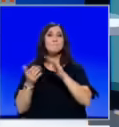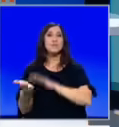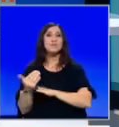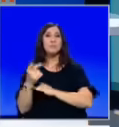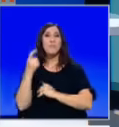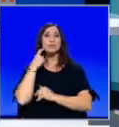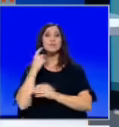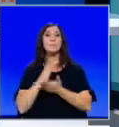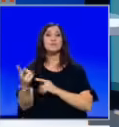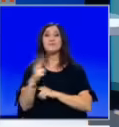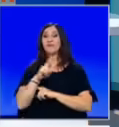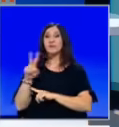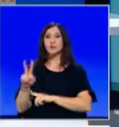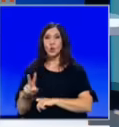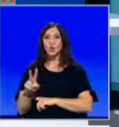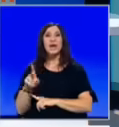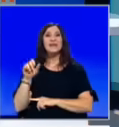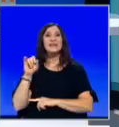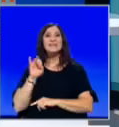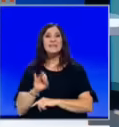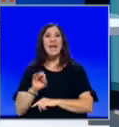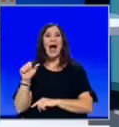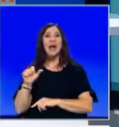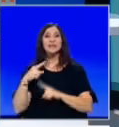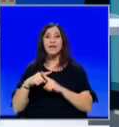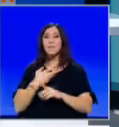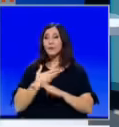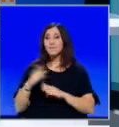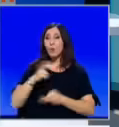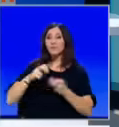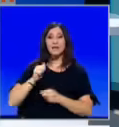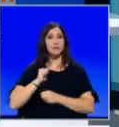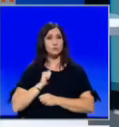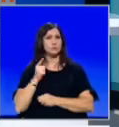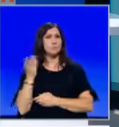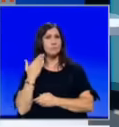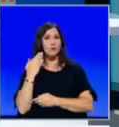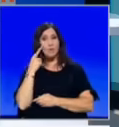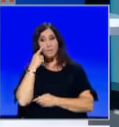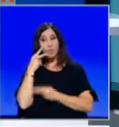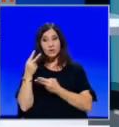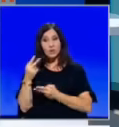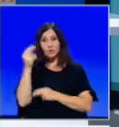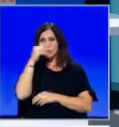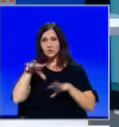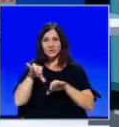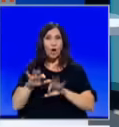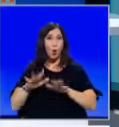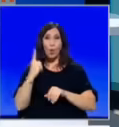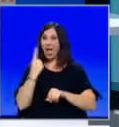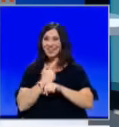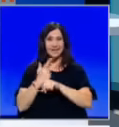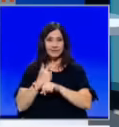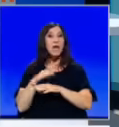през 2022. Иса Ал-Хасан е преминал проверка за сигурност. Той е бил в полезрението на българските власти около